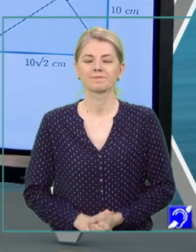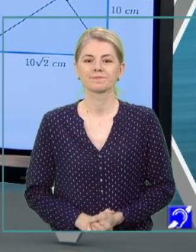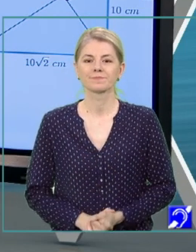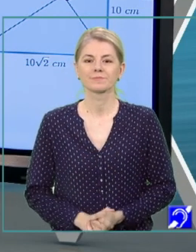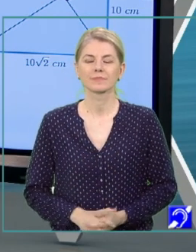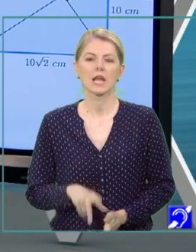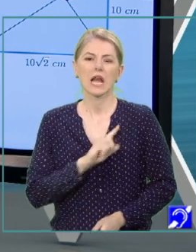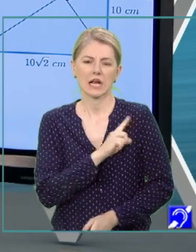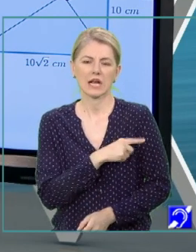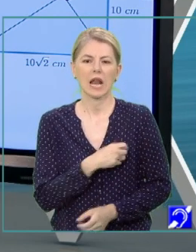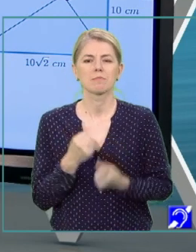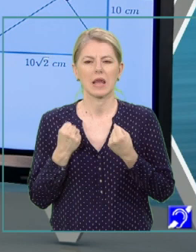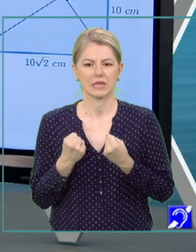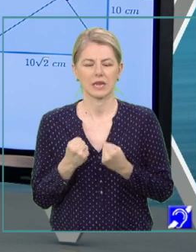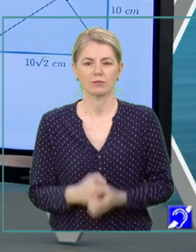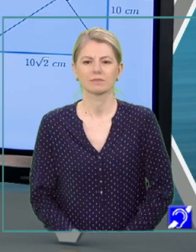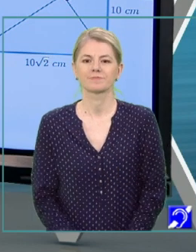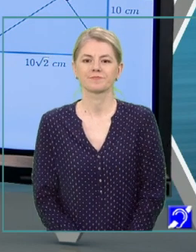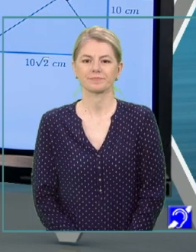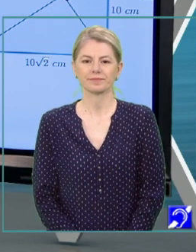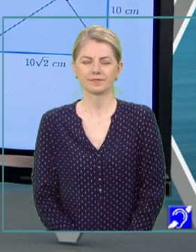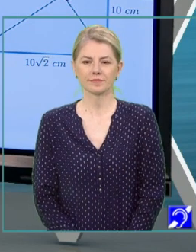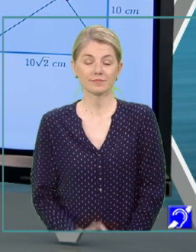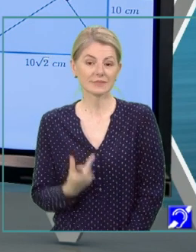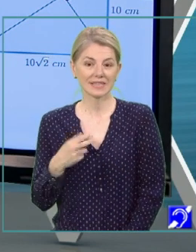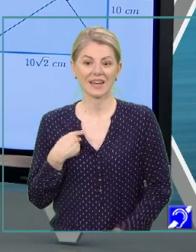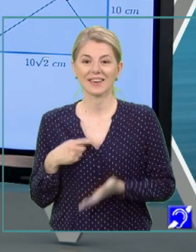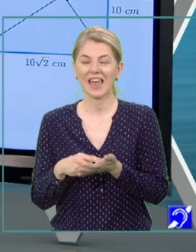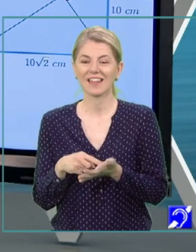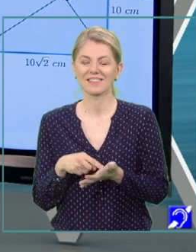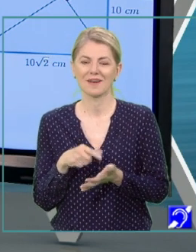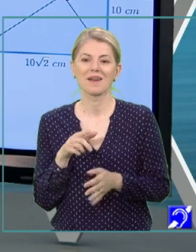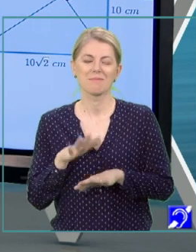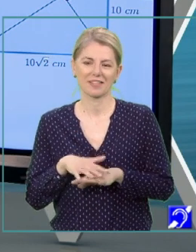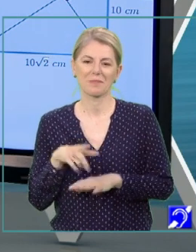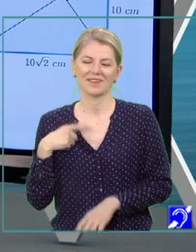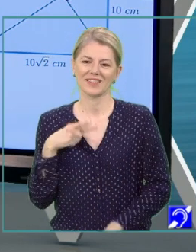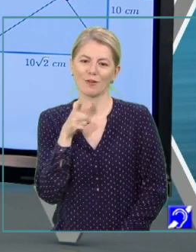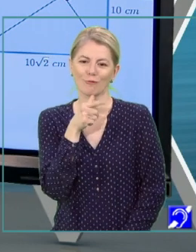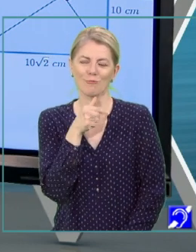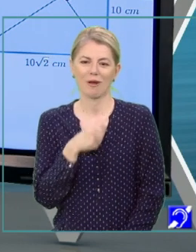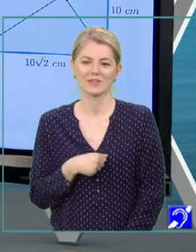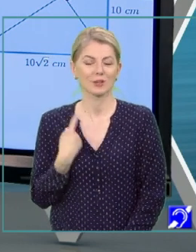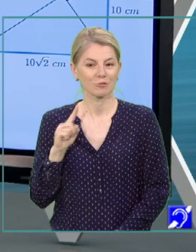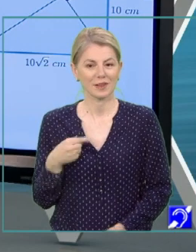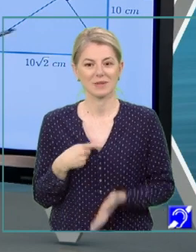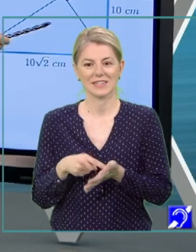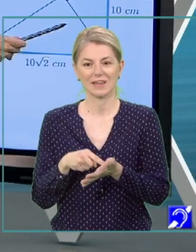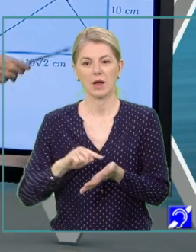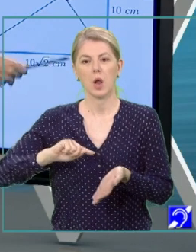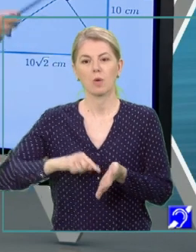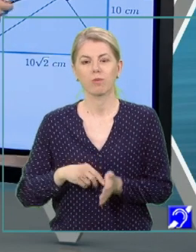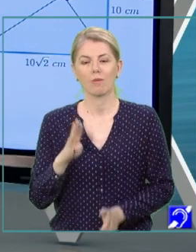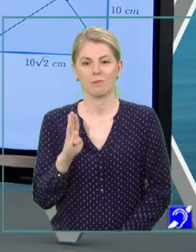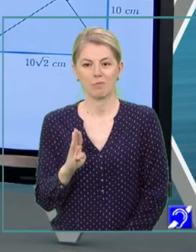cu un grad de dificultate mai ridicat. Dar ne arată cât de frumoasă e matematica. Noi trebuie să arătăm că punctele